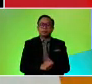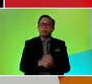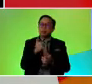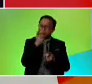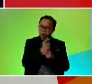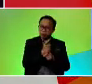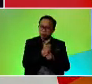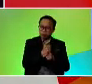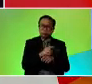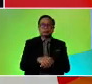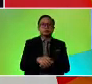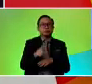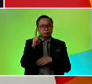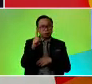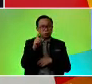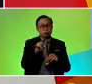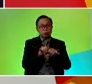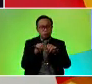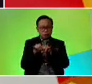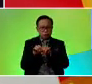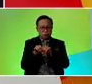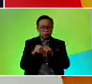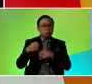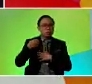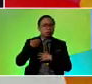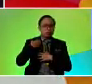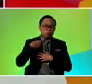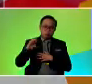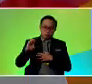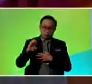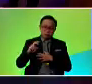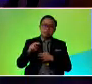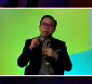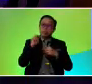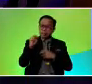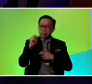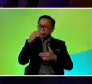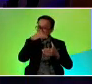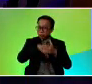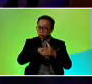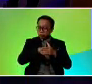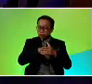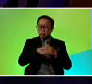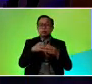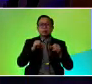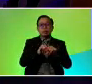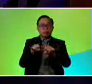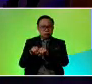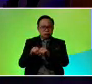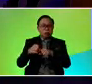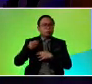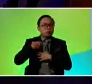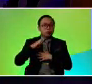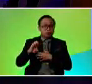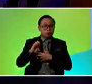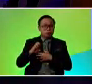itu adalah salah satu jenis ekspektasi nanti kita akan masukkan ke dalam jenis-jenis investasi yang akan